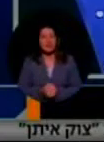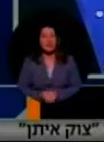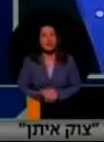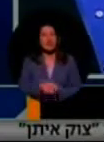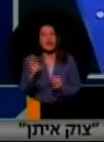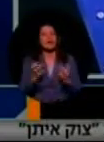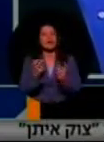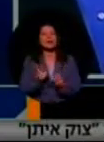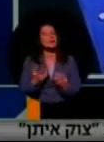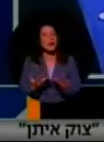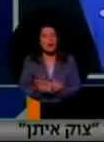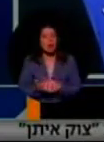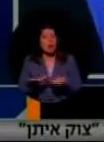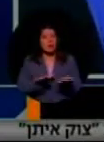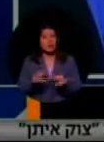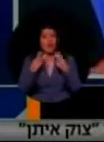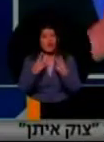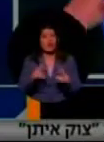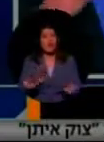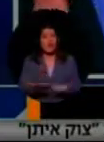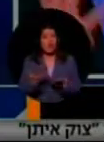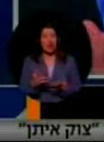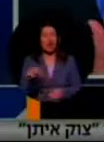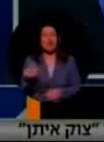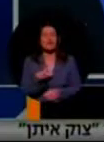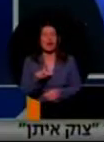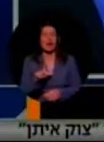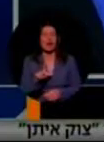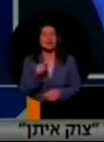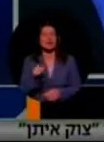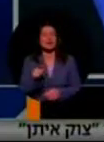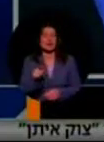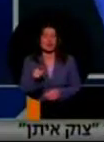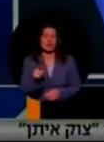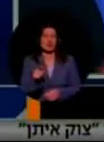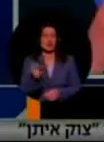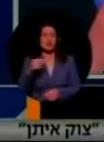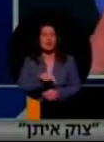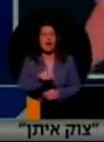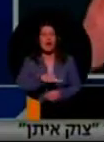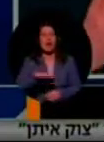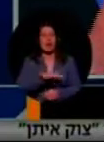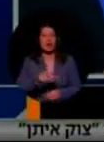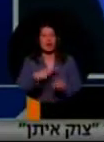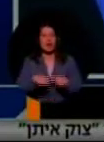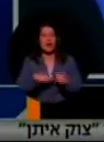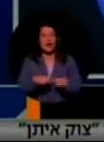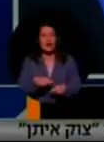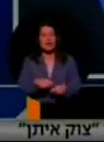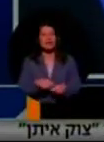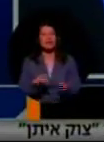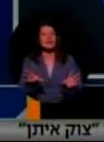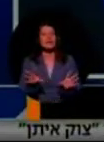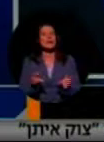הייתה הגיבה מאוד מהר, אבל היא באה לתחום הכלכלי עם איזשהו פקאג'